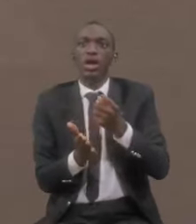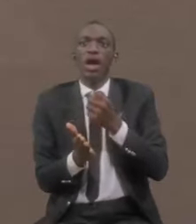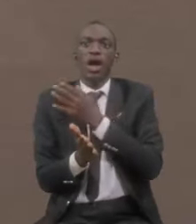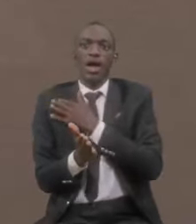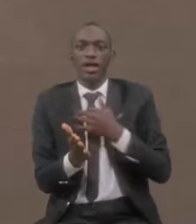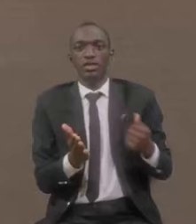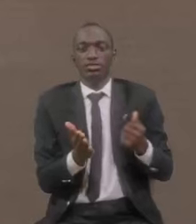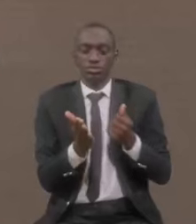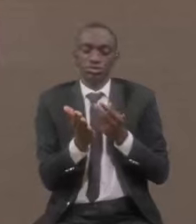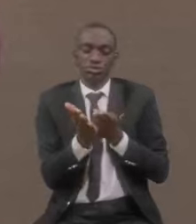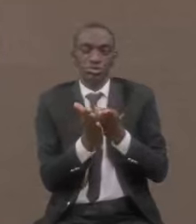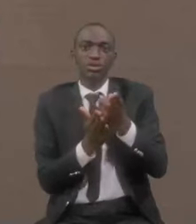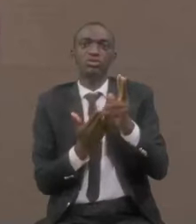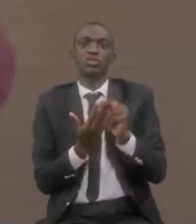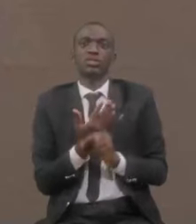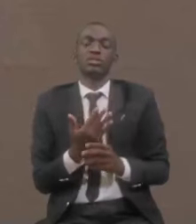L'apôtre Paul,